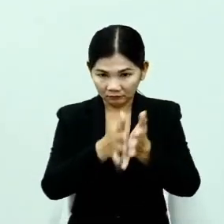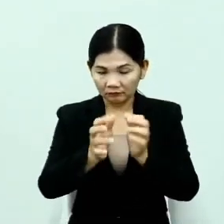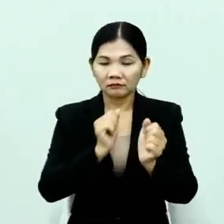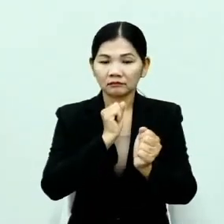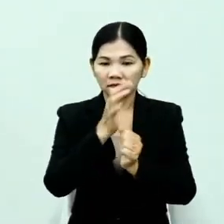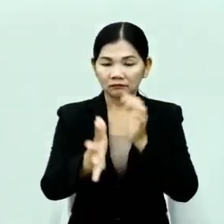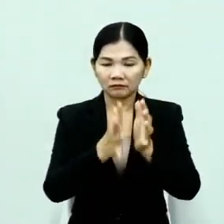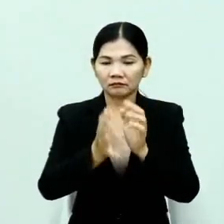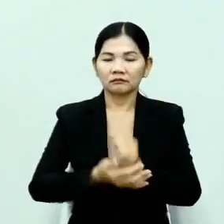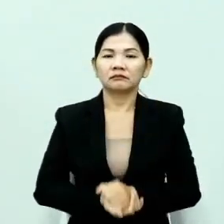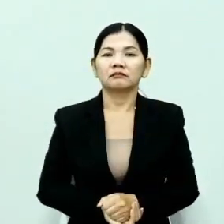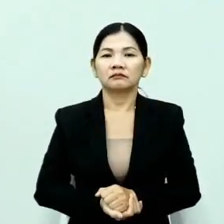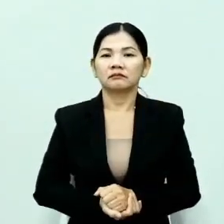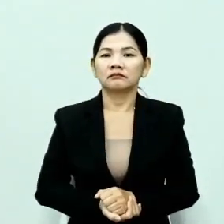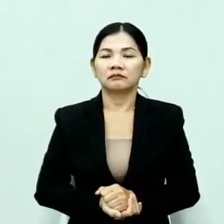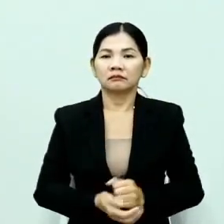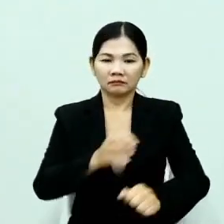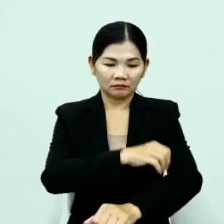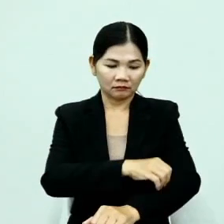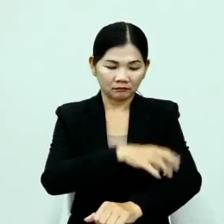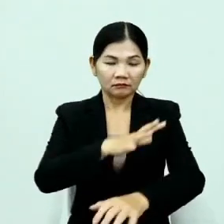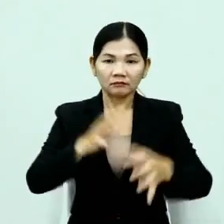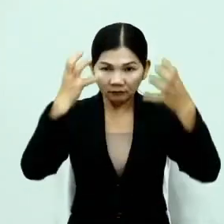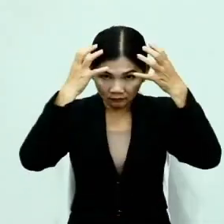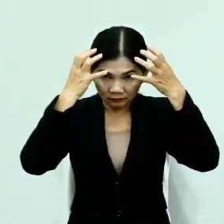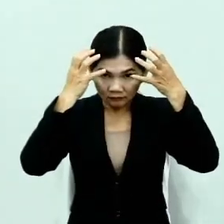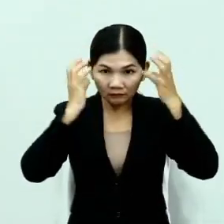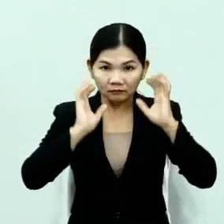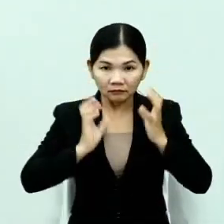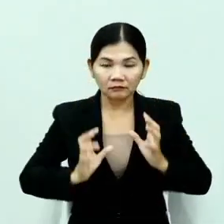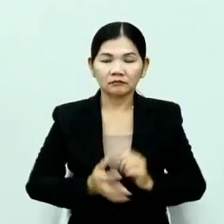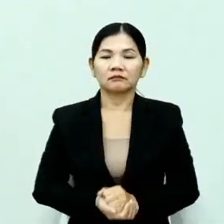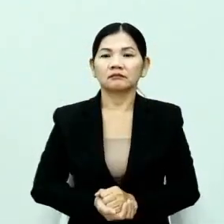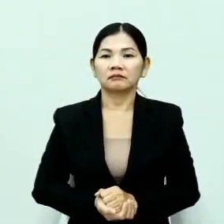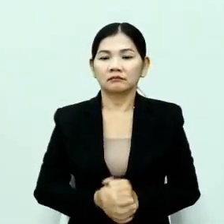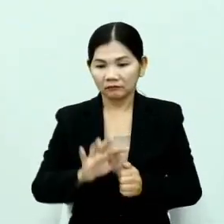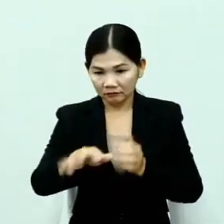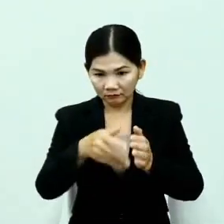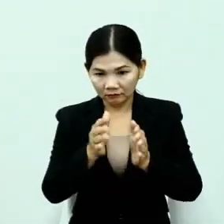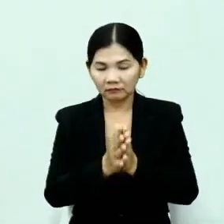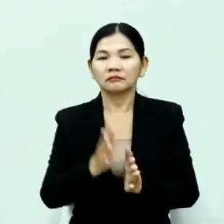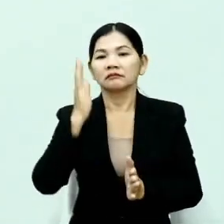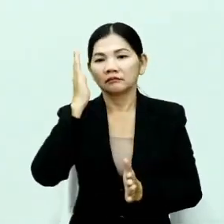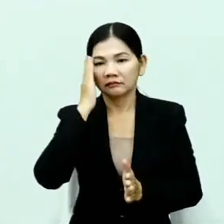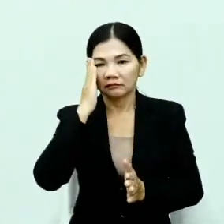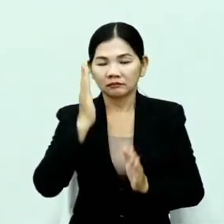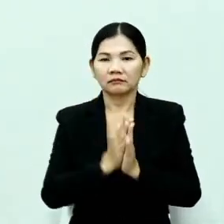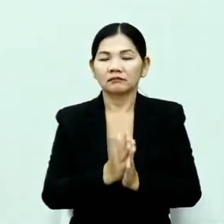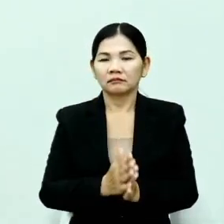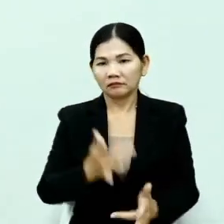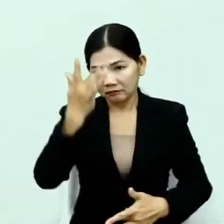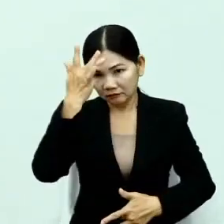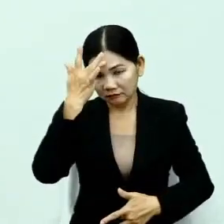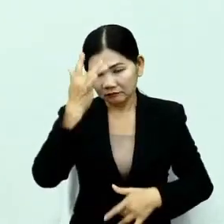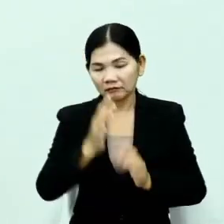chập đá. Đâm bảo tèo. Chà con này là con đâm nè nát. Ta tao chư ấy